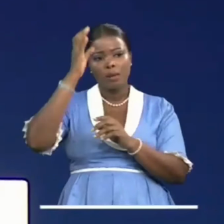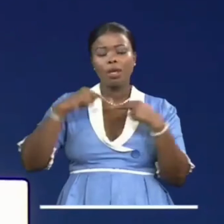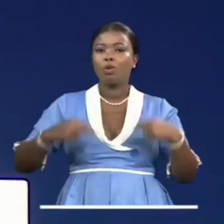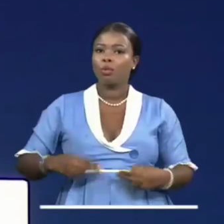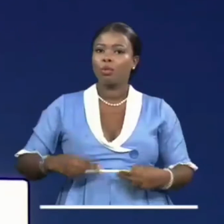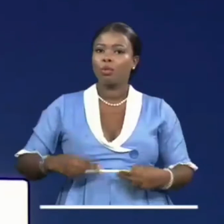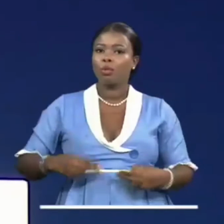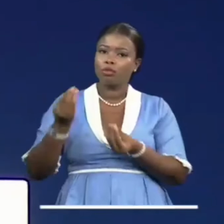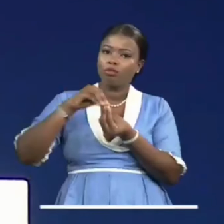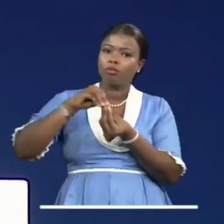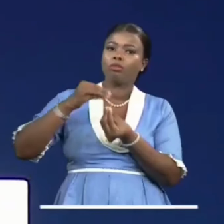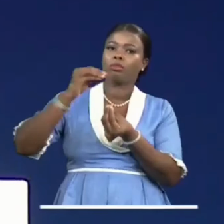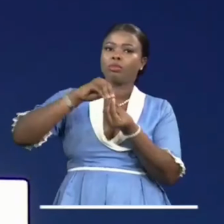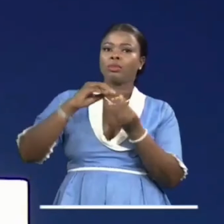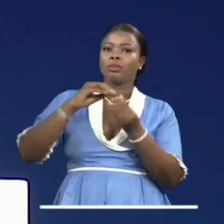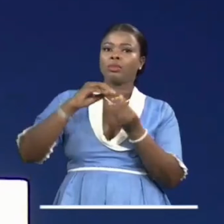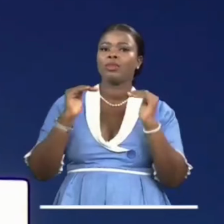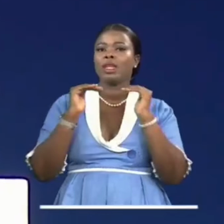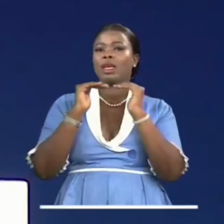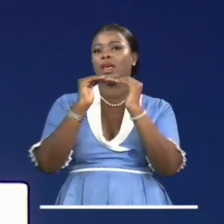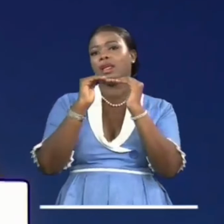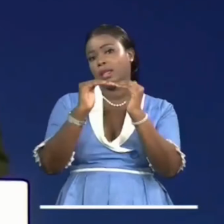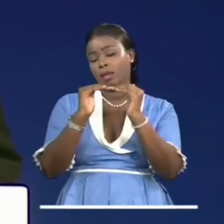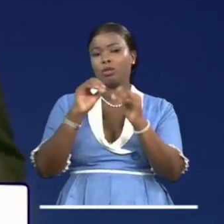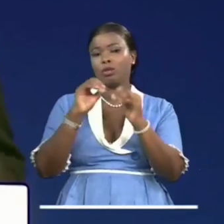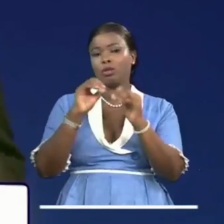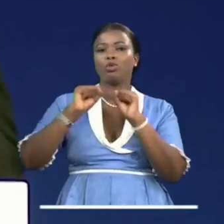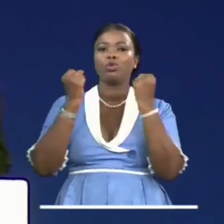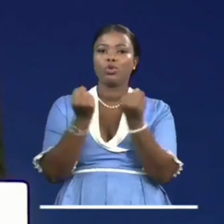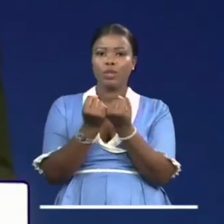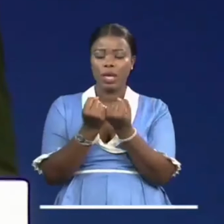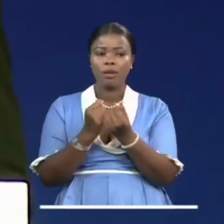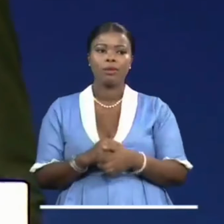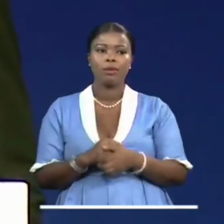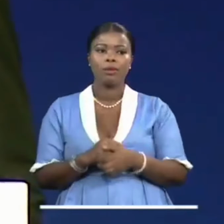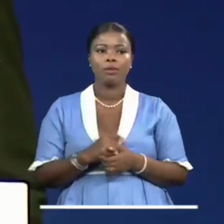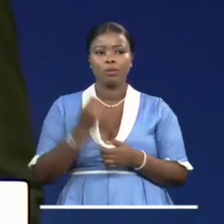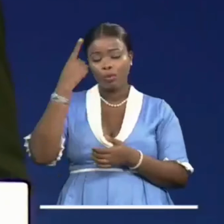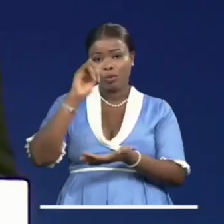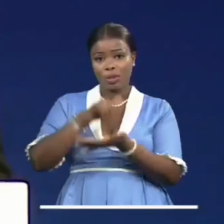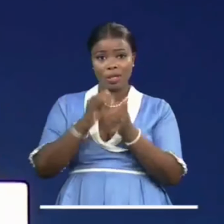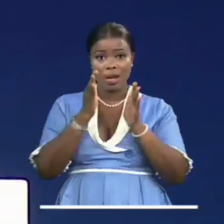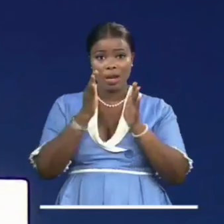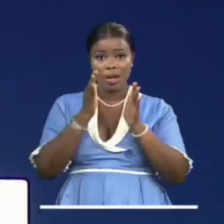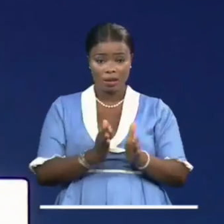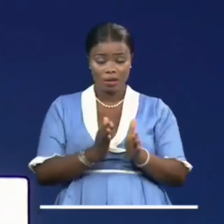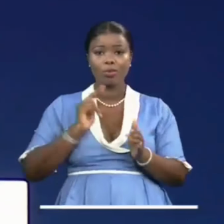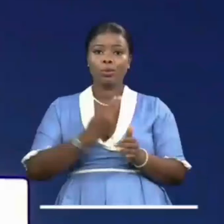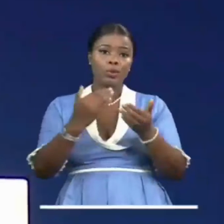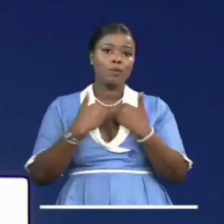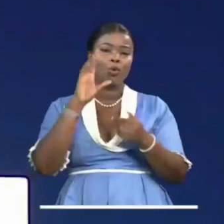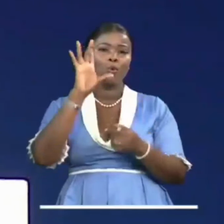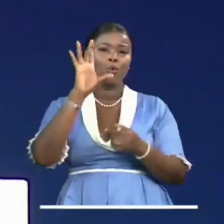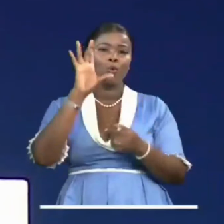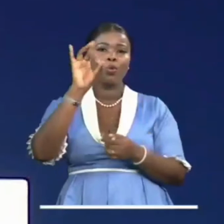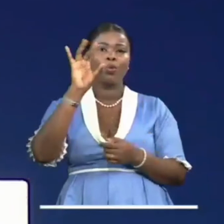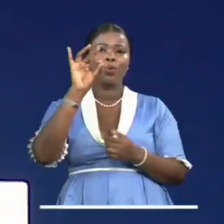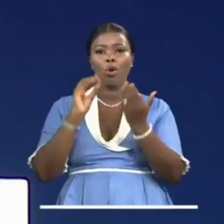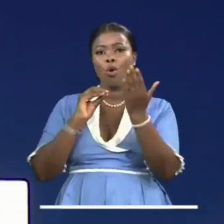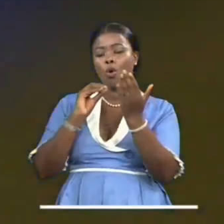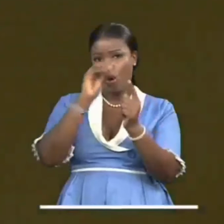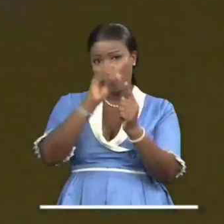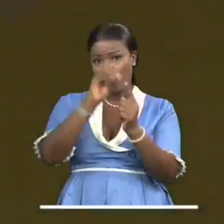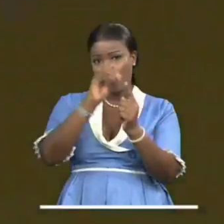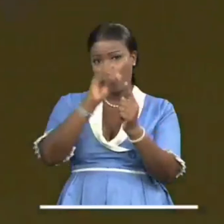l'équité sociale et la protection sociale pour cet axe nous avons huit objectifs stratégiques le